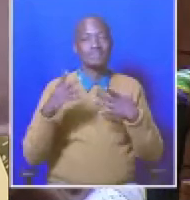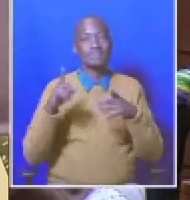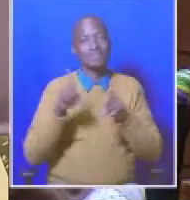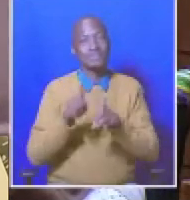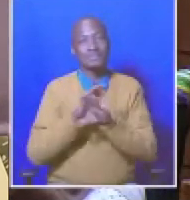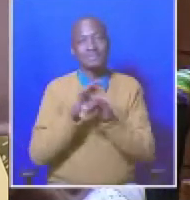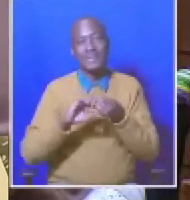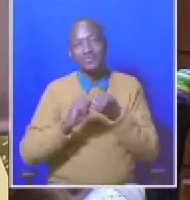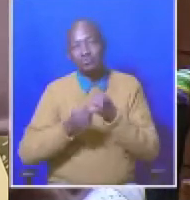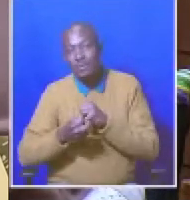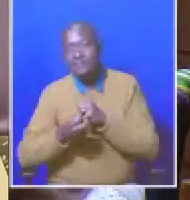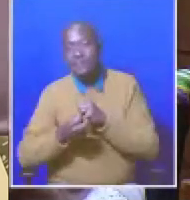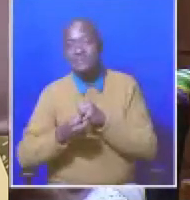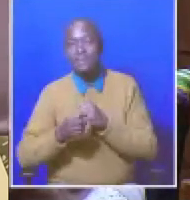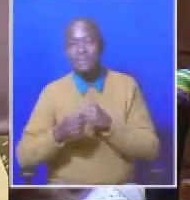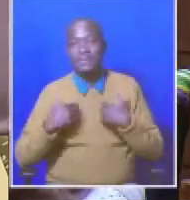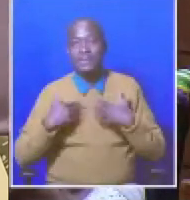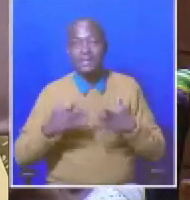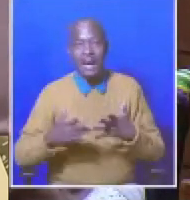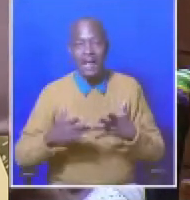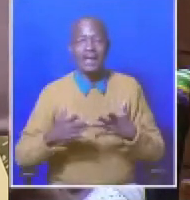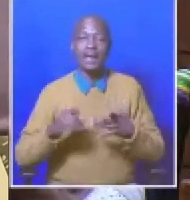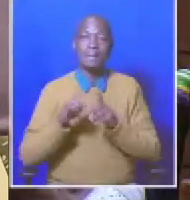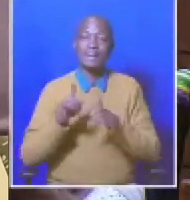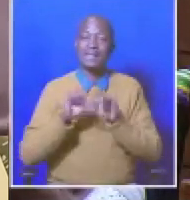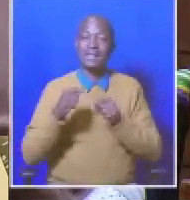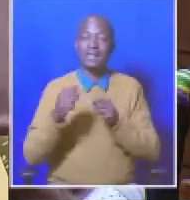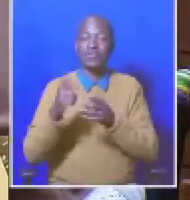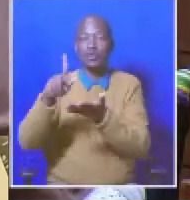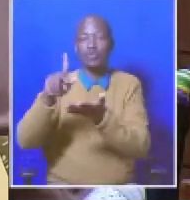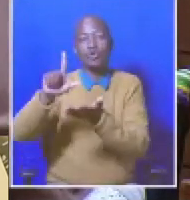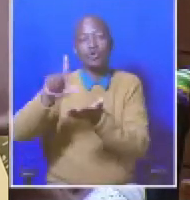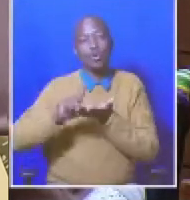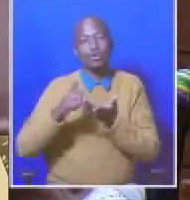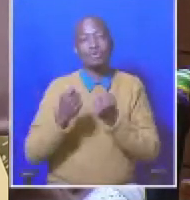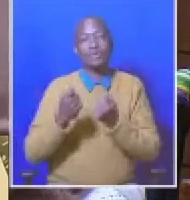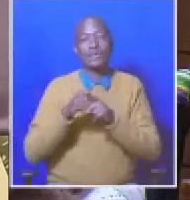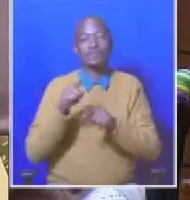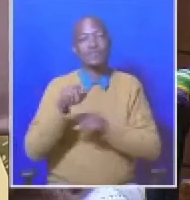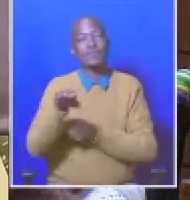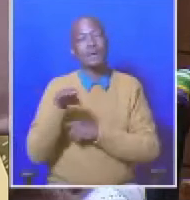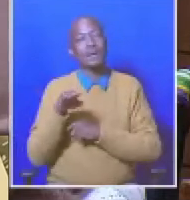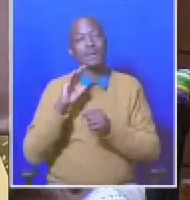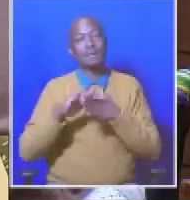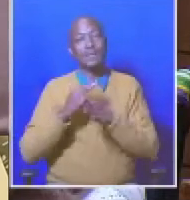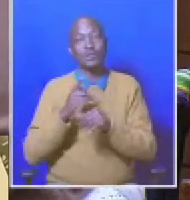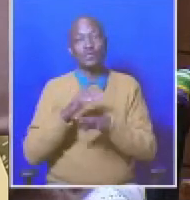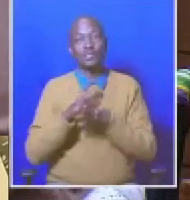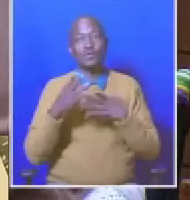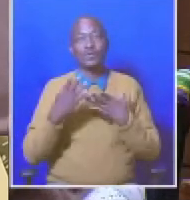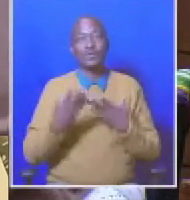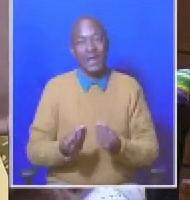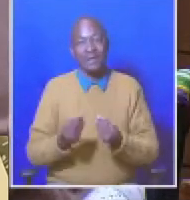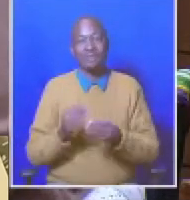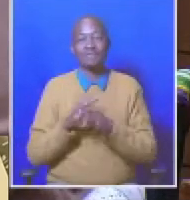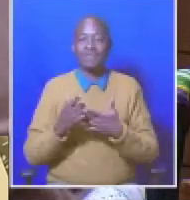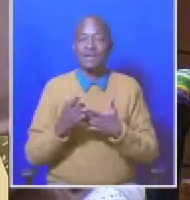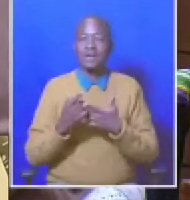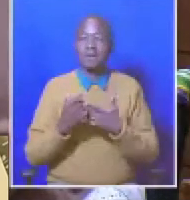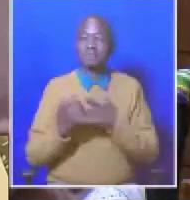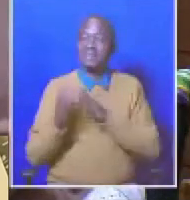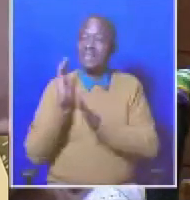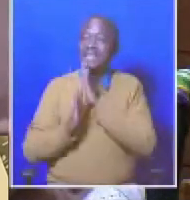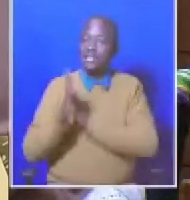abasafufusayo abakwazi ukutsheleka izimali emabhangi. Ngoba yini na abanazo ingcukacha zabe zokwazi